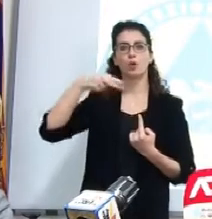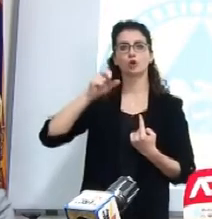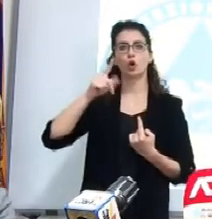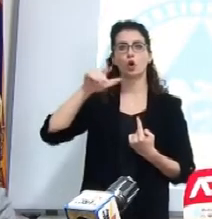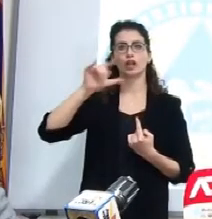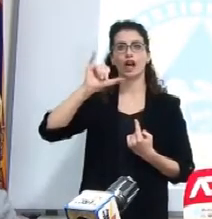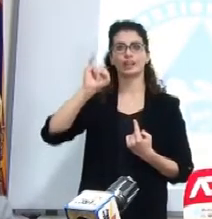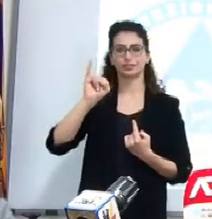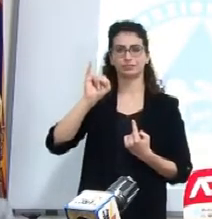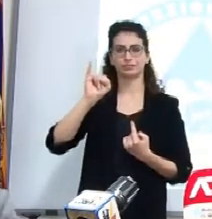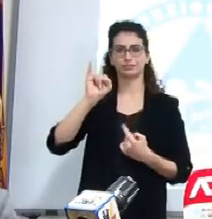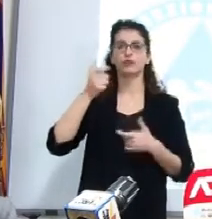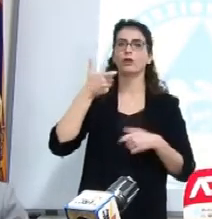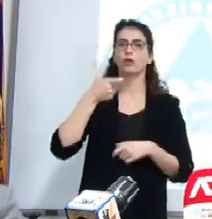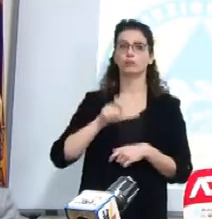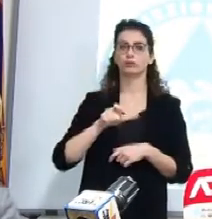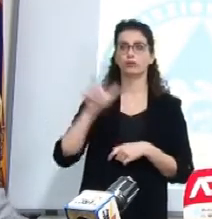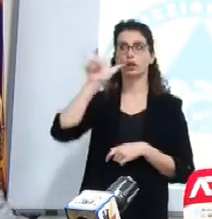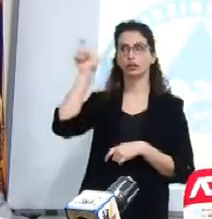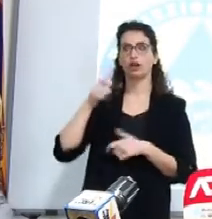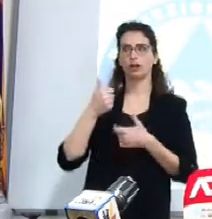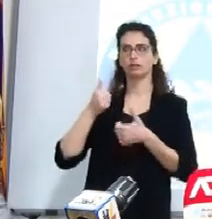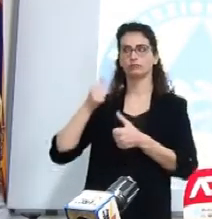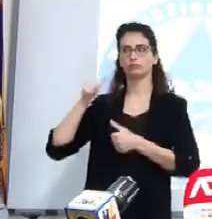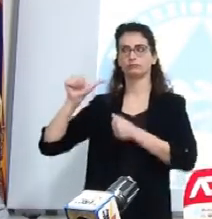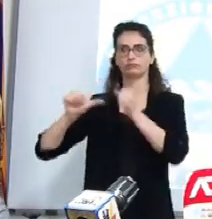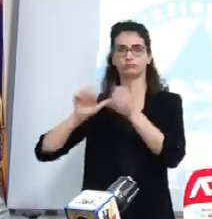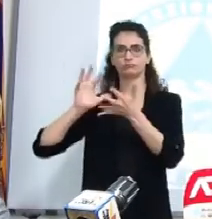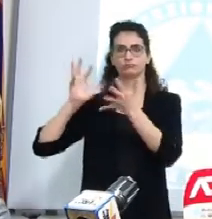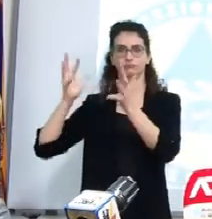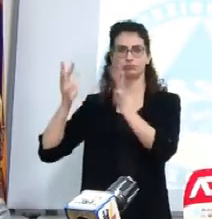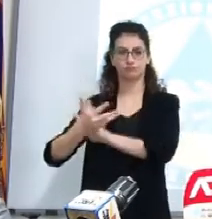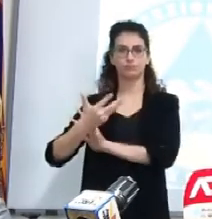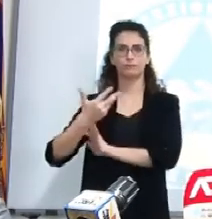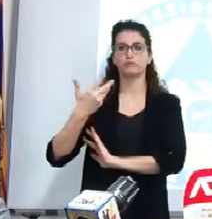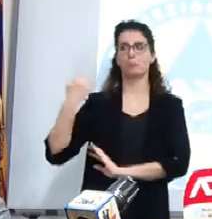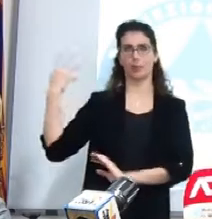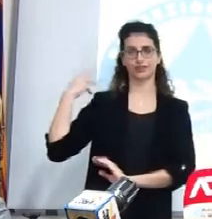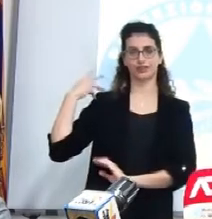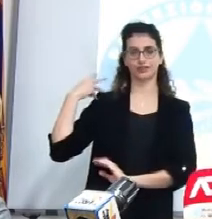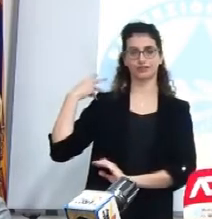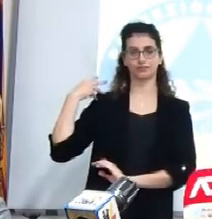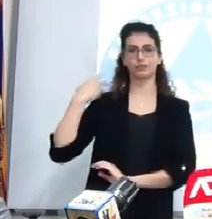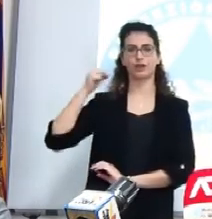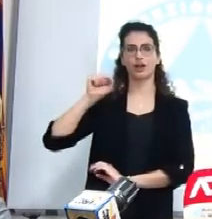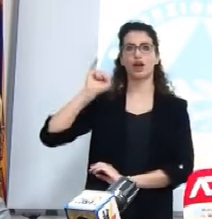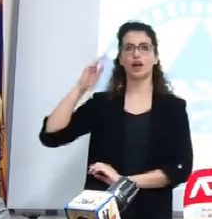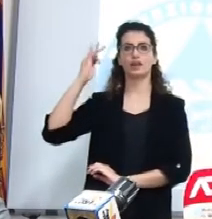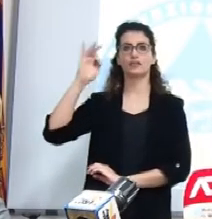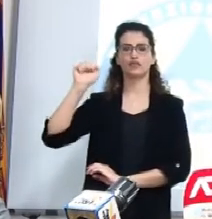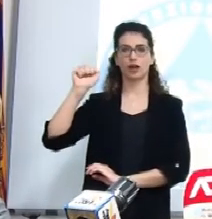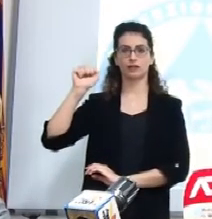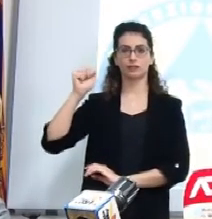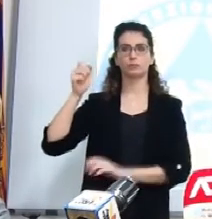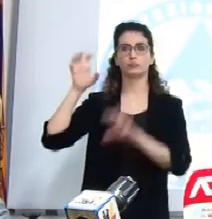qualcosa in italia è cambiato e martedì scorso aifa ha consegnato alle